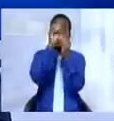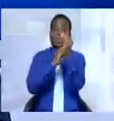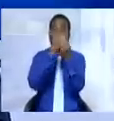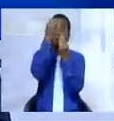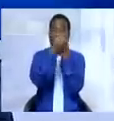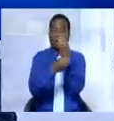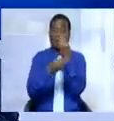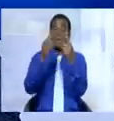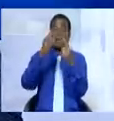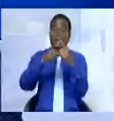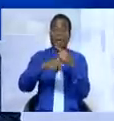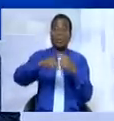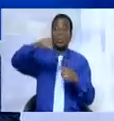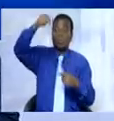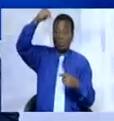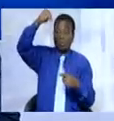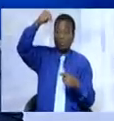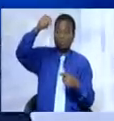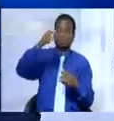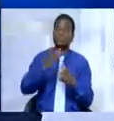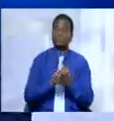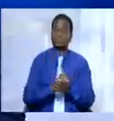et indirects. On fait le point avec Kwadio Kwame.